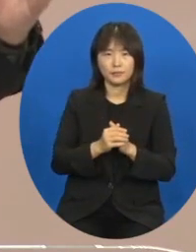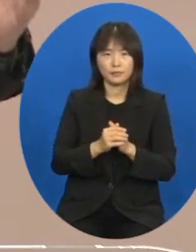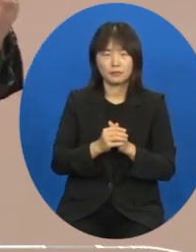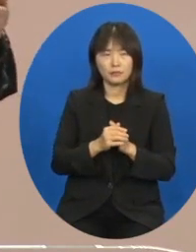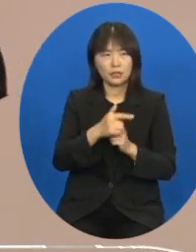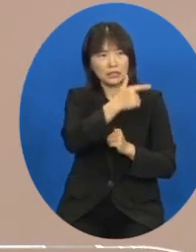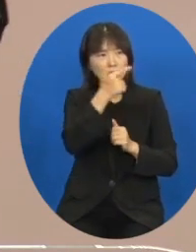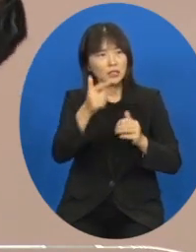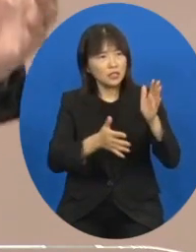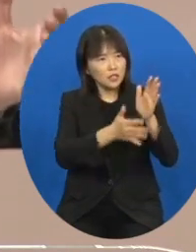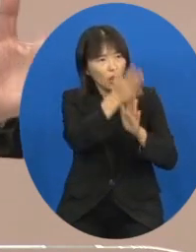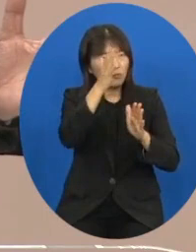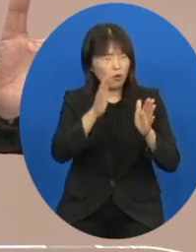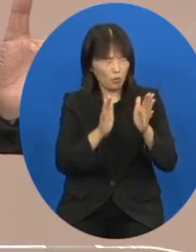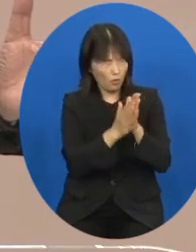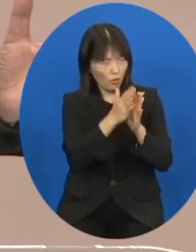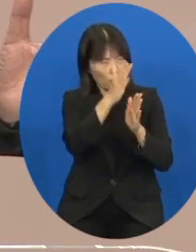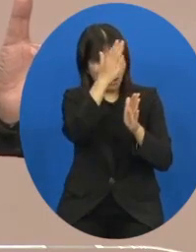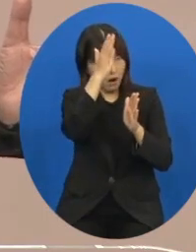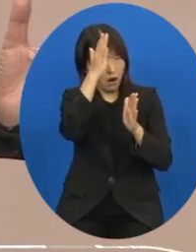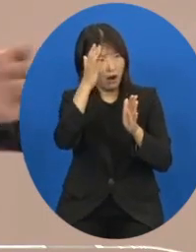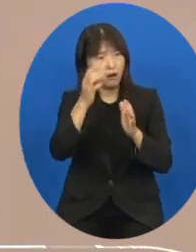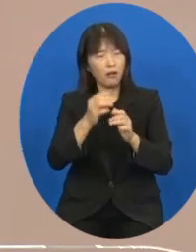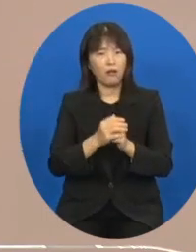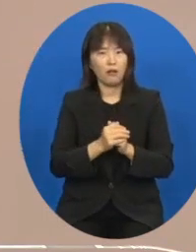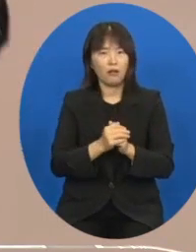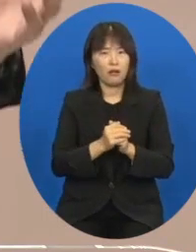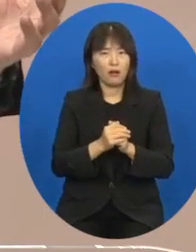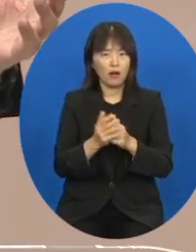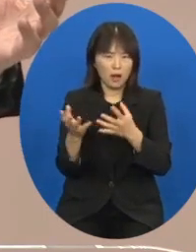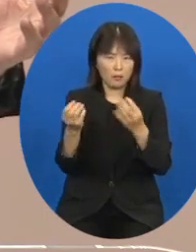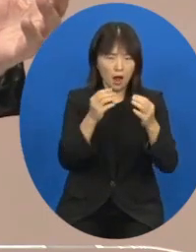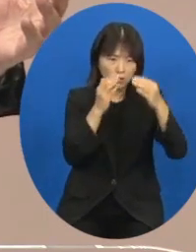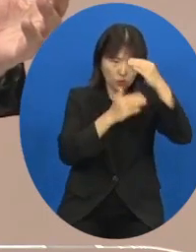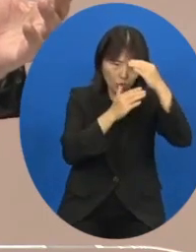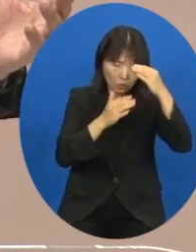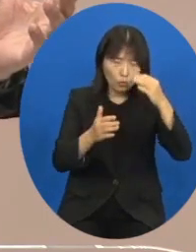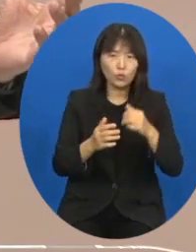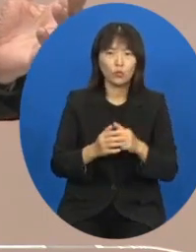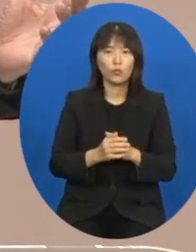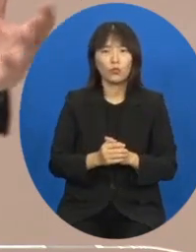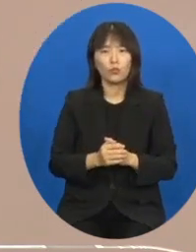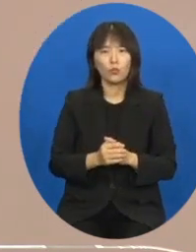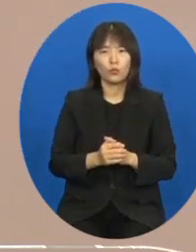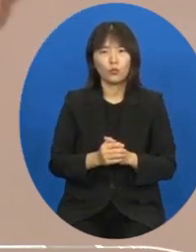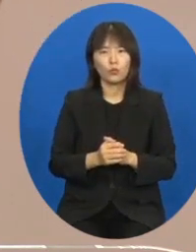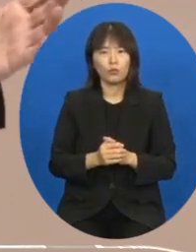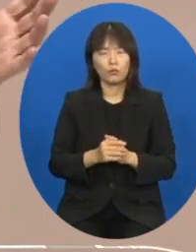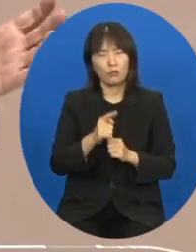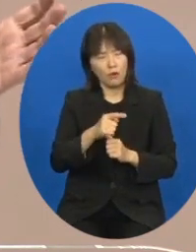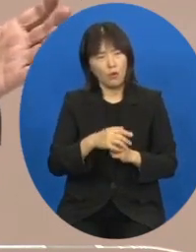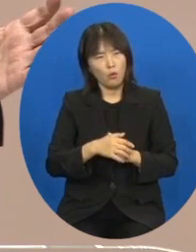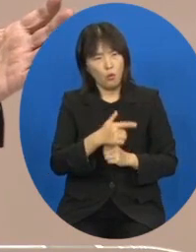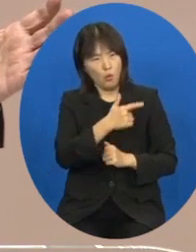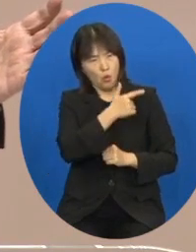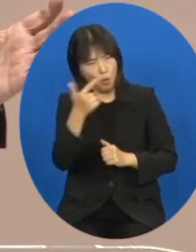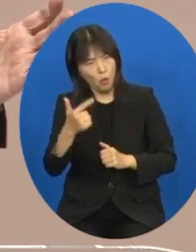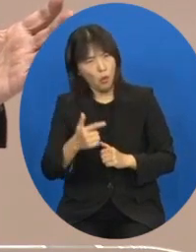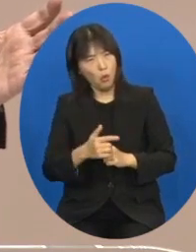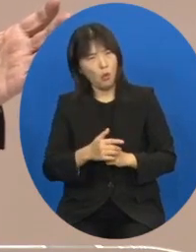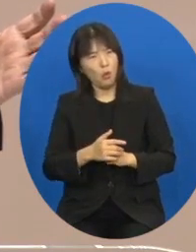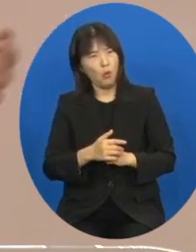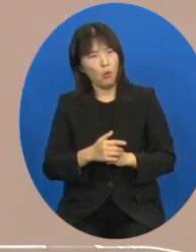큰 건물, 화려한 시설, 많은 교인들, 그게 그렇게 커 보이는 거죠.